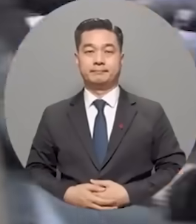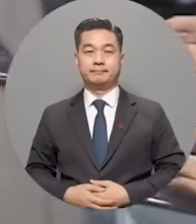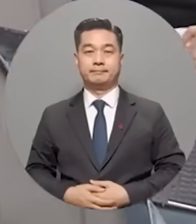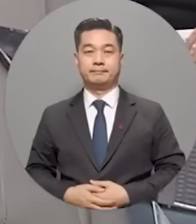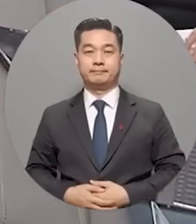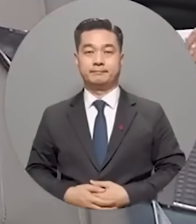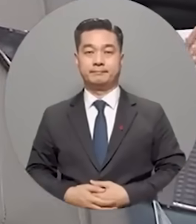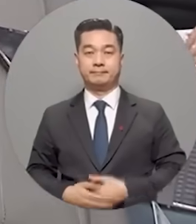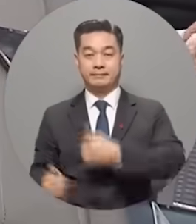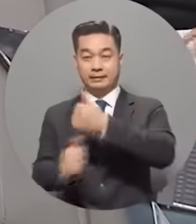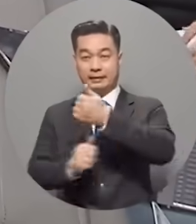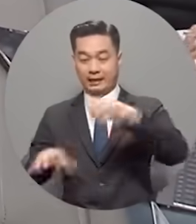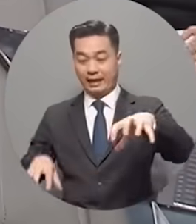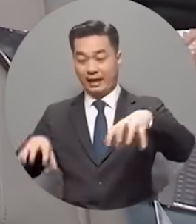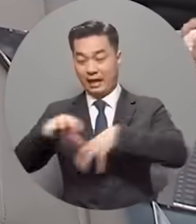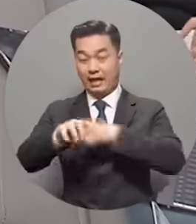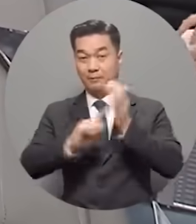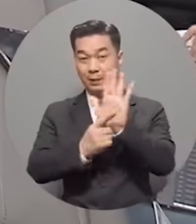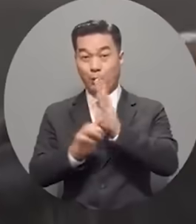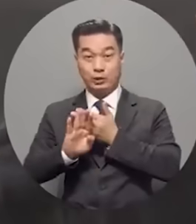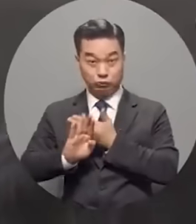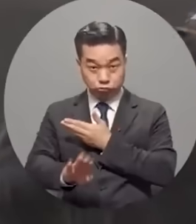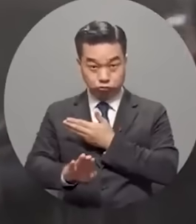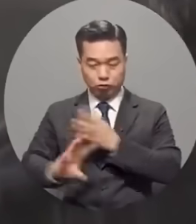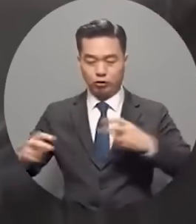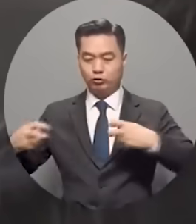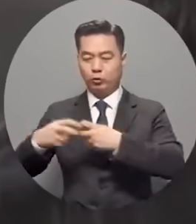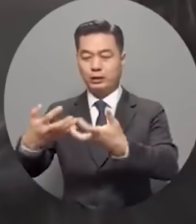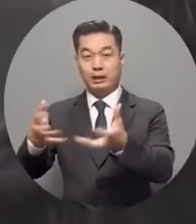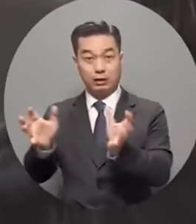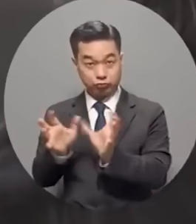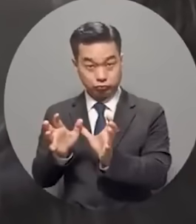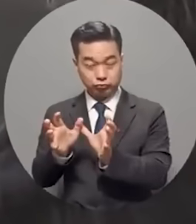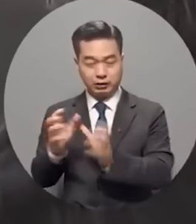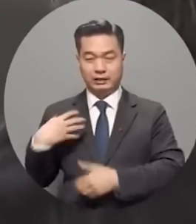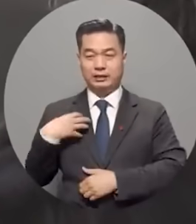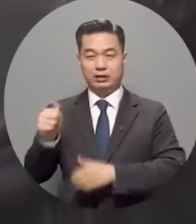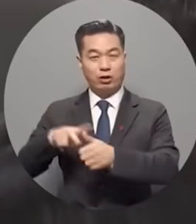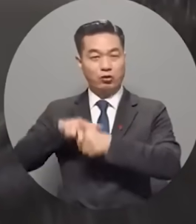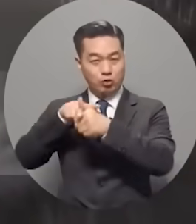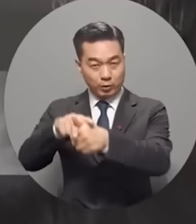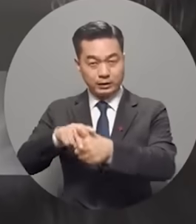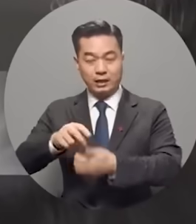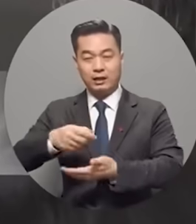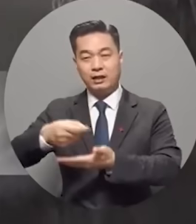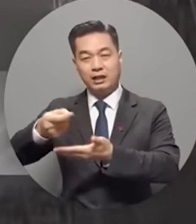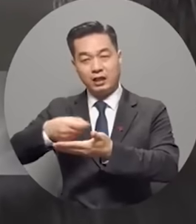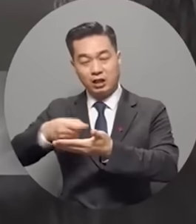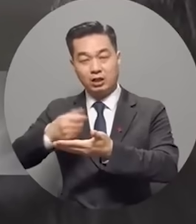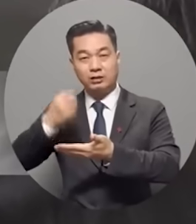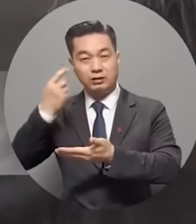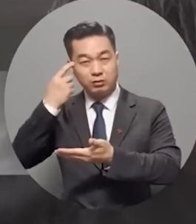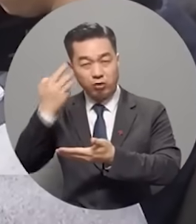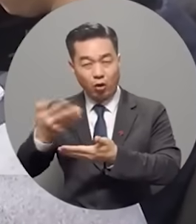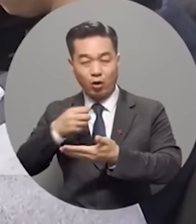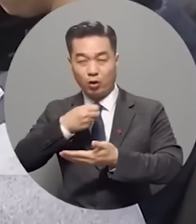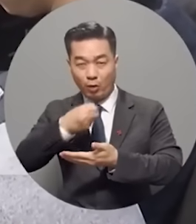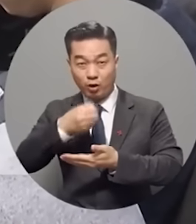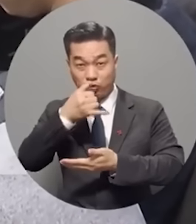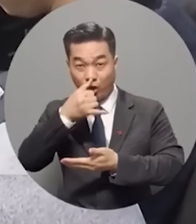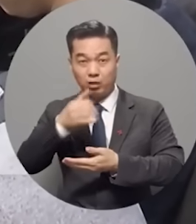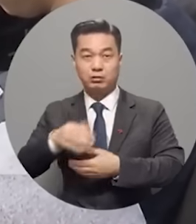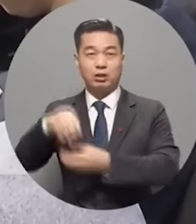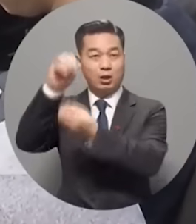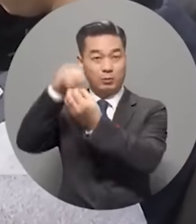개각 발표 직후 열린 국토교통부 장관 기자간담회 자리. 원희룡 장관은 보수통합 중도 확장이